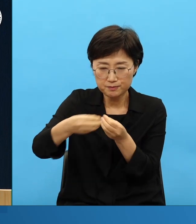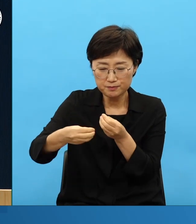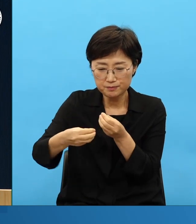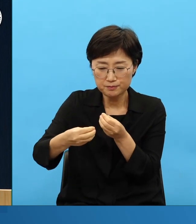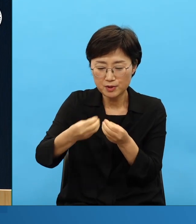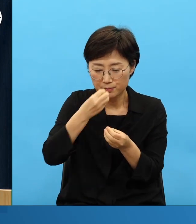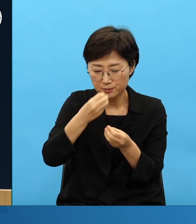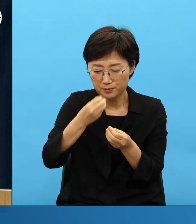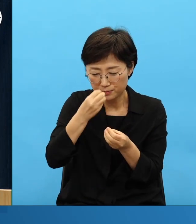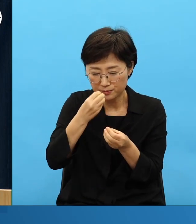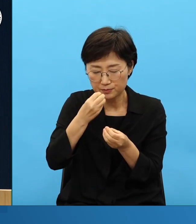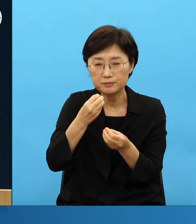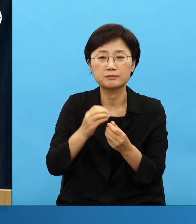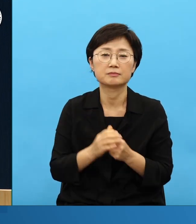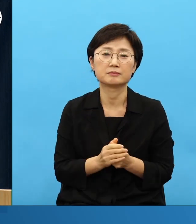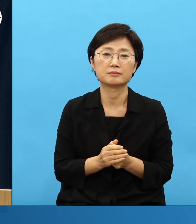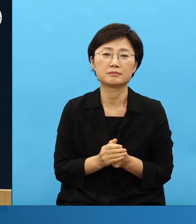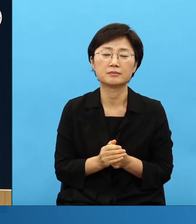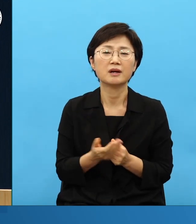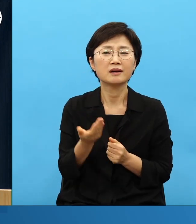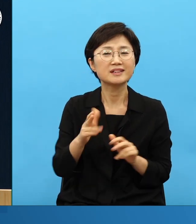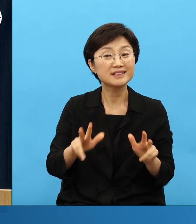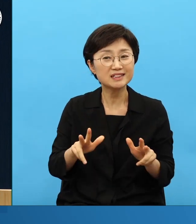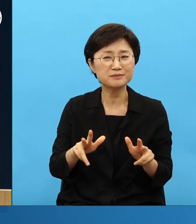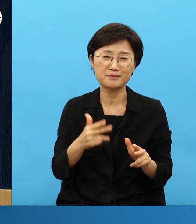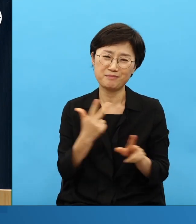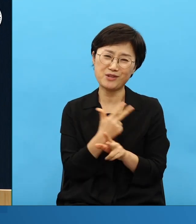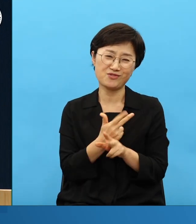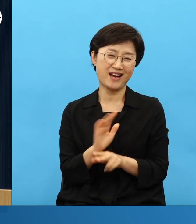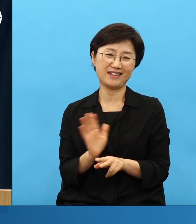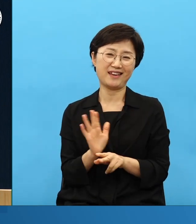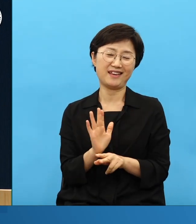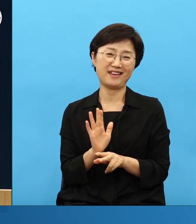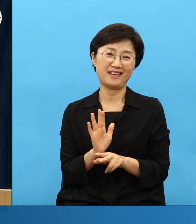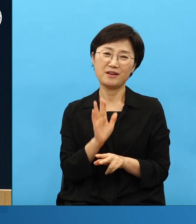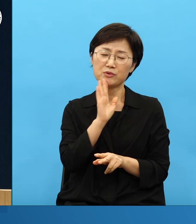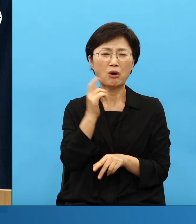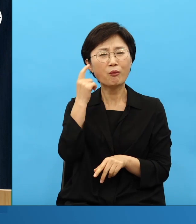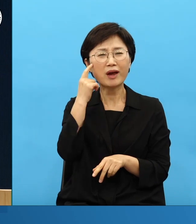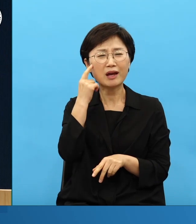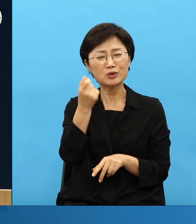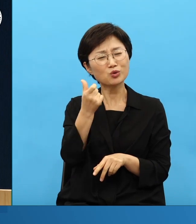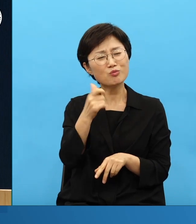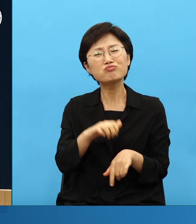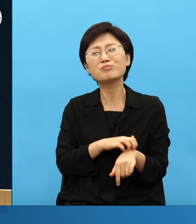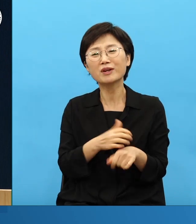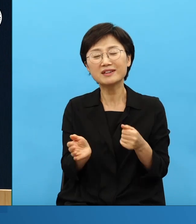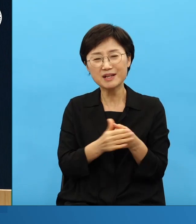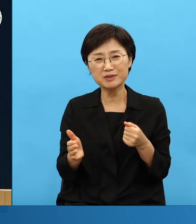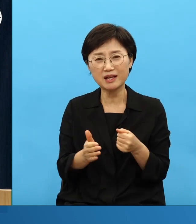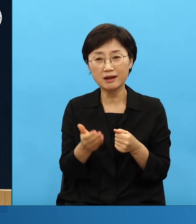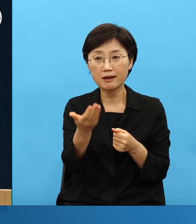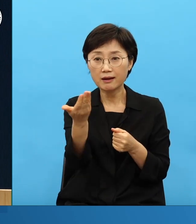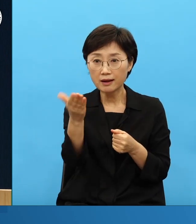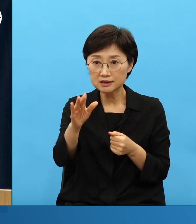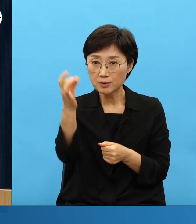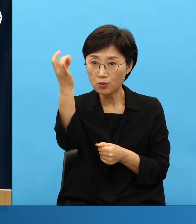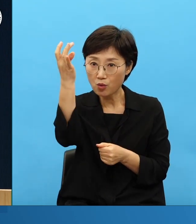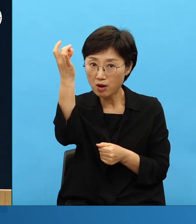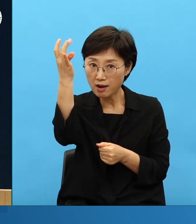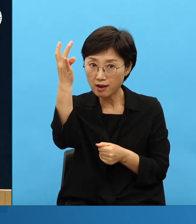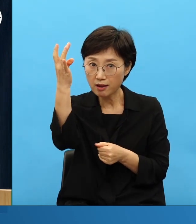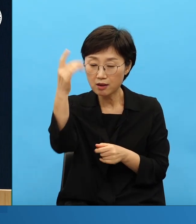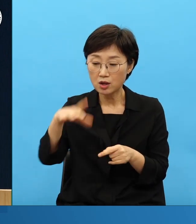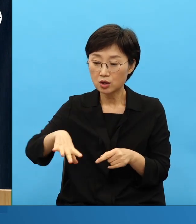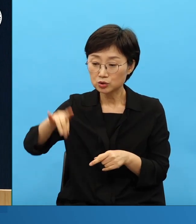번거로우니까 오히려 더 희석되기 쉬우니까 그러지. 원래는 초대교회처럼 모일 때마다 성찬식을 해야 돼요.